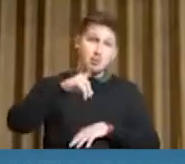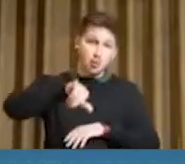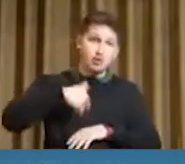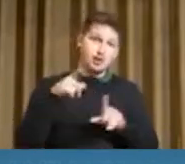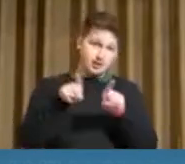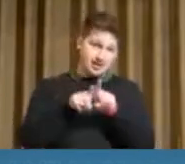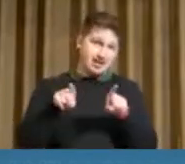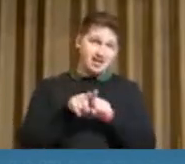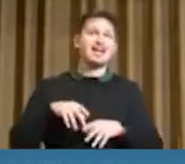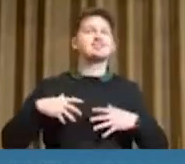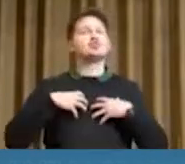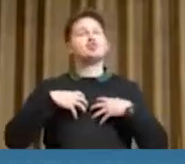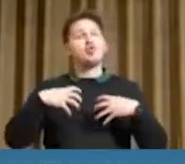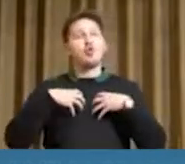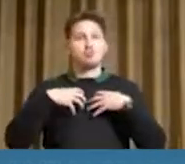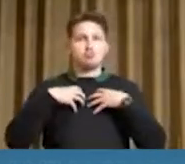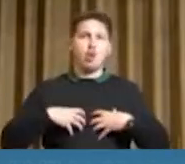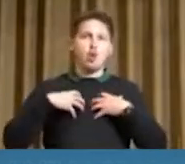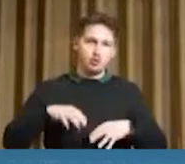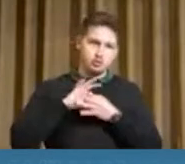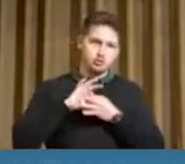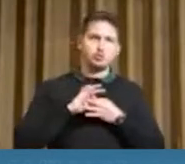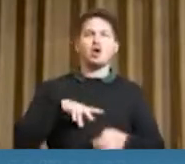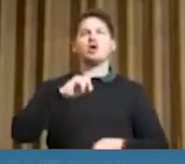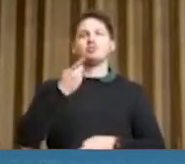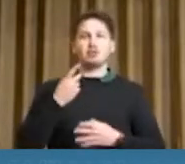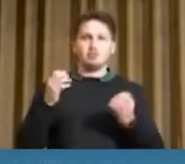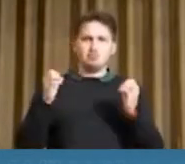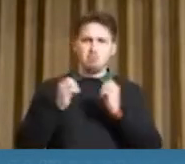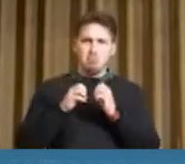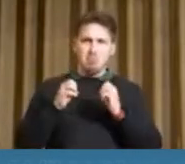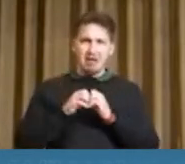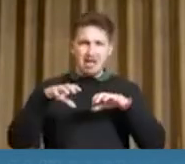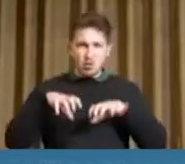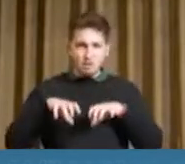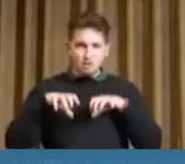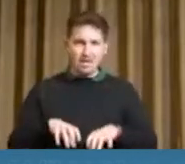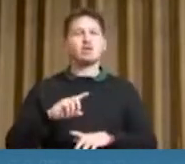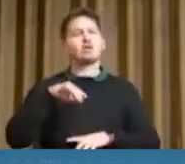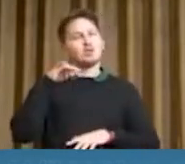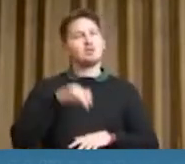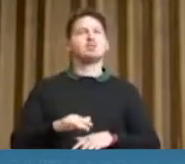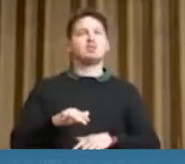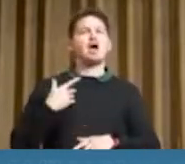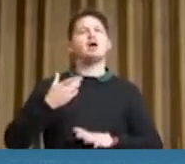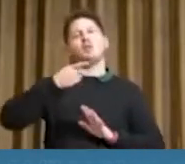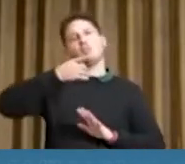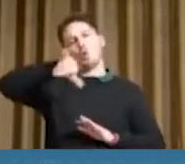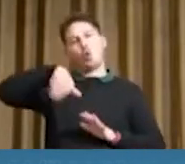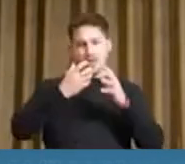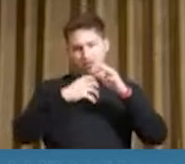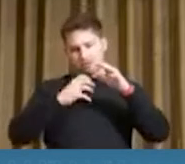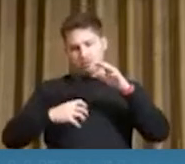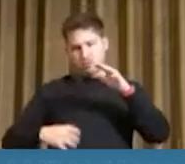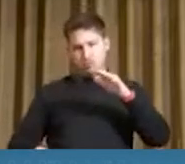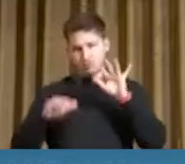so sein, dass wir zum Beispiel auch im Rahmen des Biobankings sicher noch das ein oder andere Subprojekt dann machen werden. Gut, die Athleten,